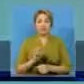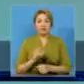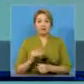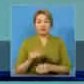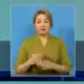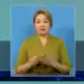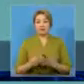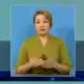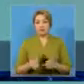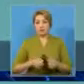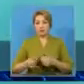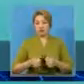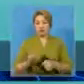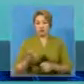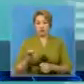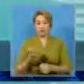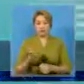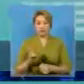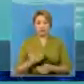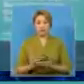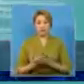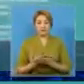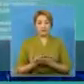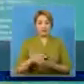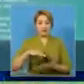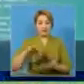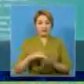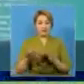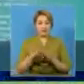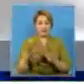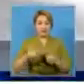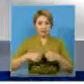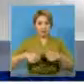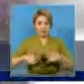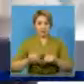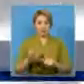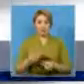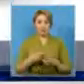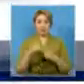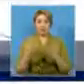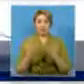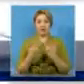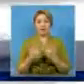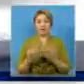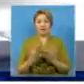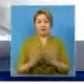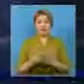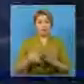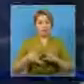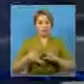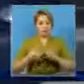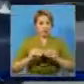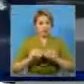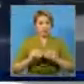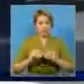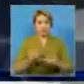председатель Мажилиса парламента Нурлан Нигматуллин. Городская избирательная комиссия Нурсултана подсчитала бюллетени и подвела